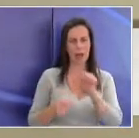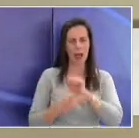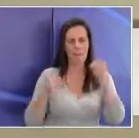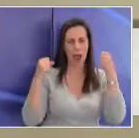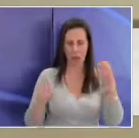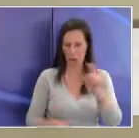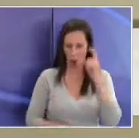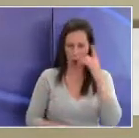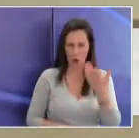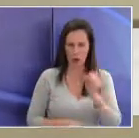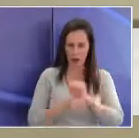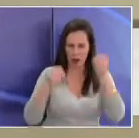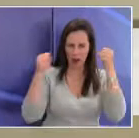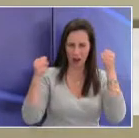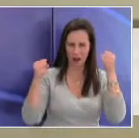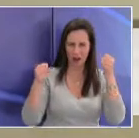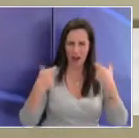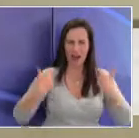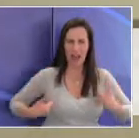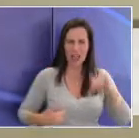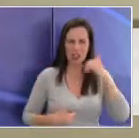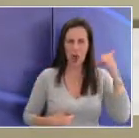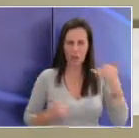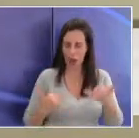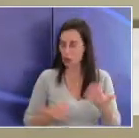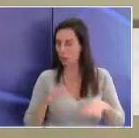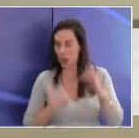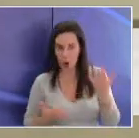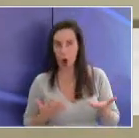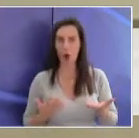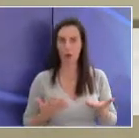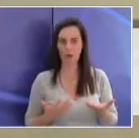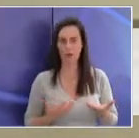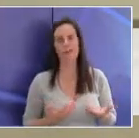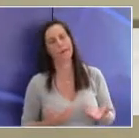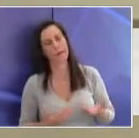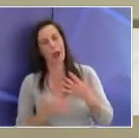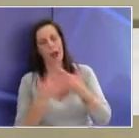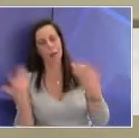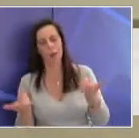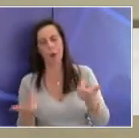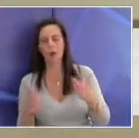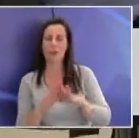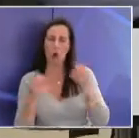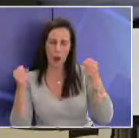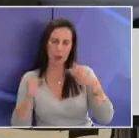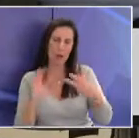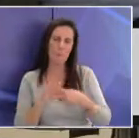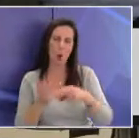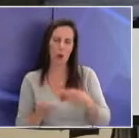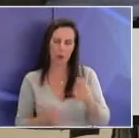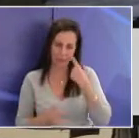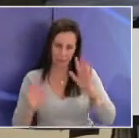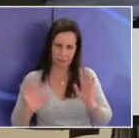לא הטרידה אותך יותר מדי. מחאת האפודים הצהובים. עכשיו, בחירות, יוקר המחיה. ברור שהמחאה הזאת היא פוליטית.